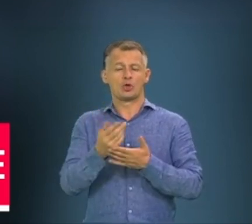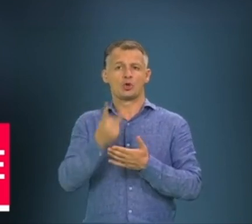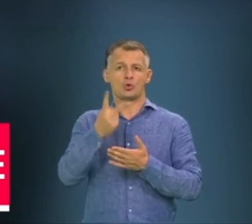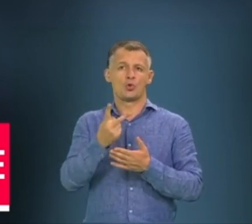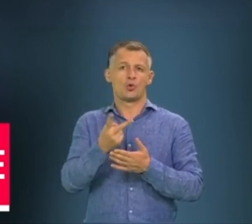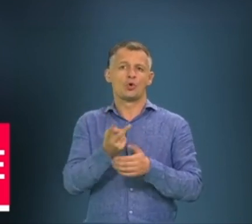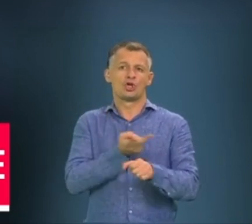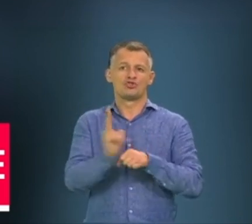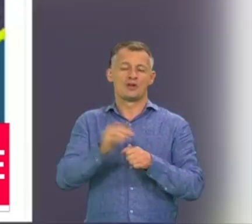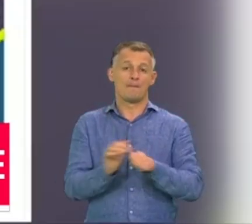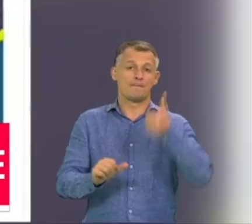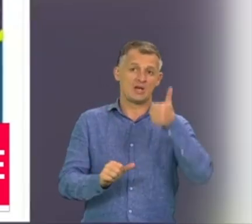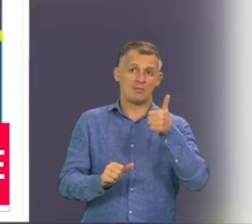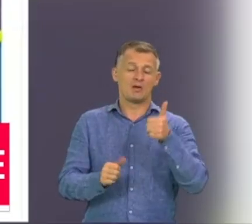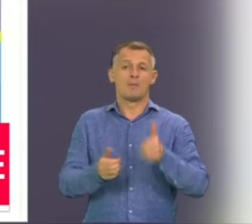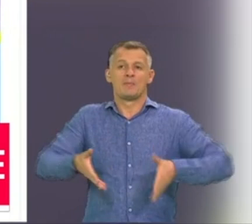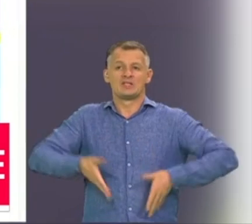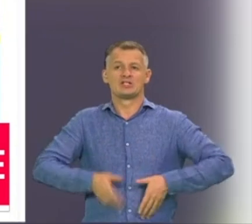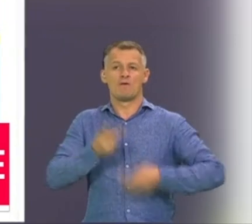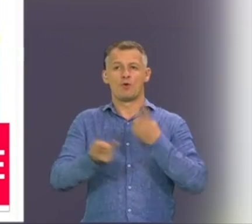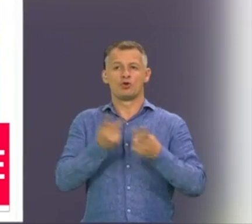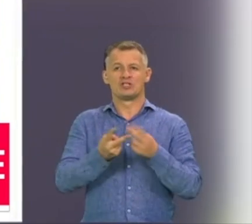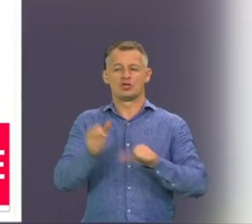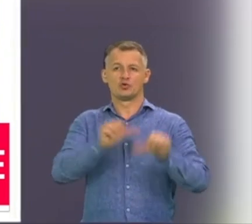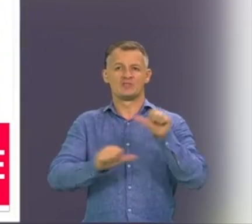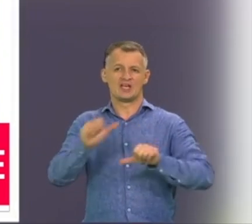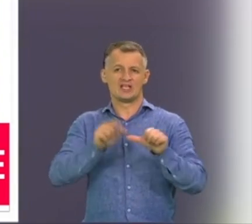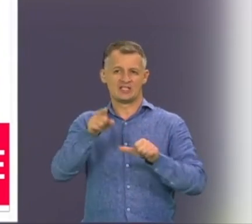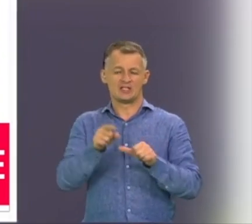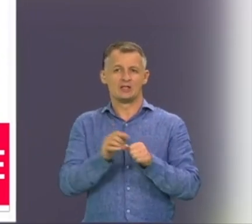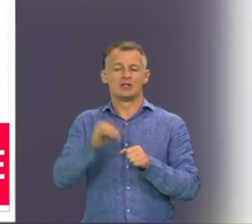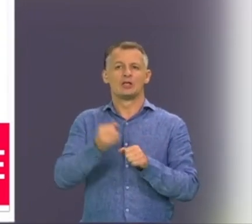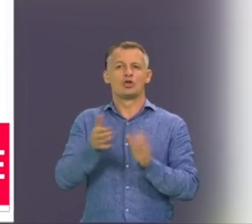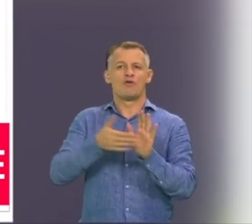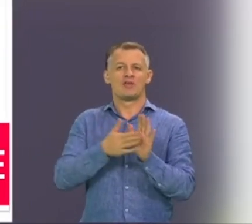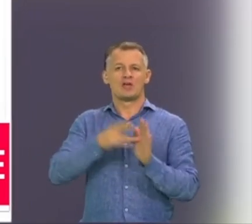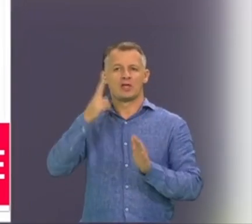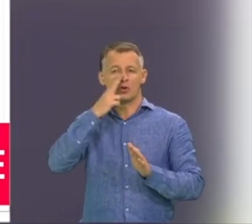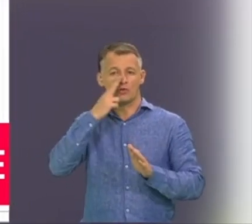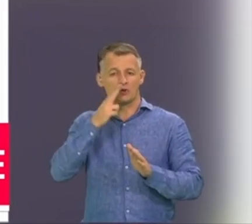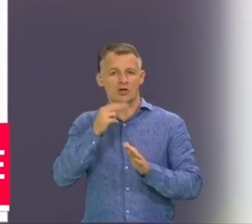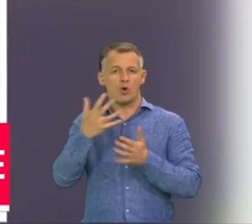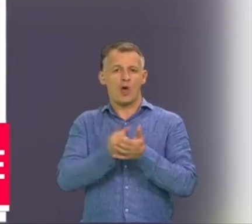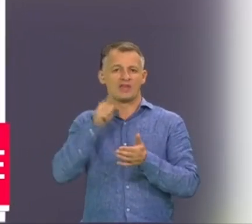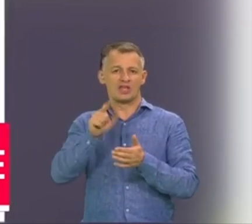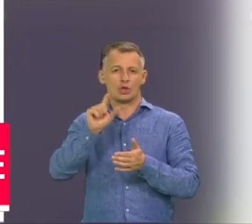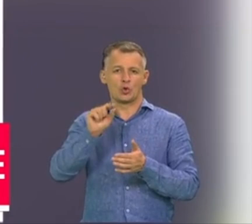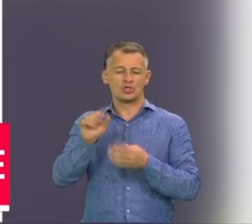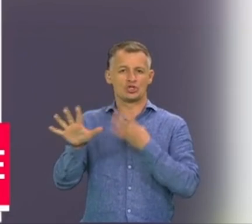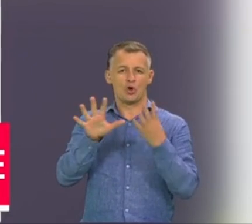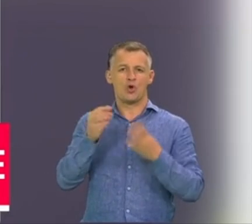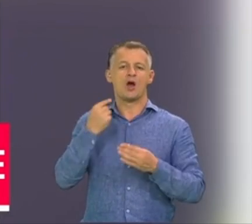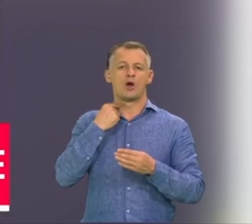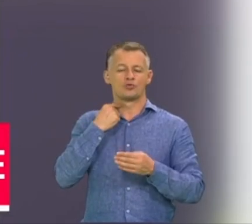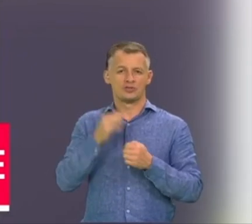tenis. Prima încălcare a fost prezența și uzul substanței roxadustat în mostra de urină colectată de la Simona Halep pe 29 august